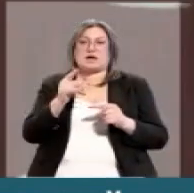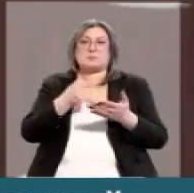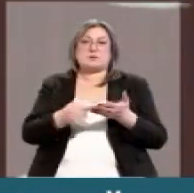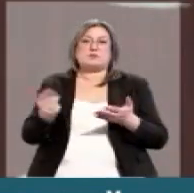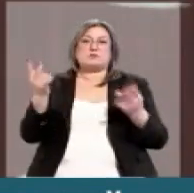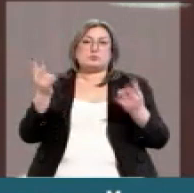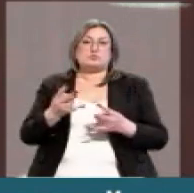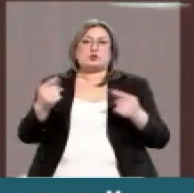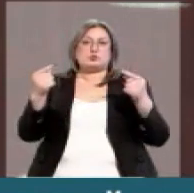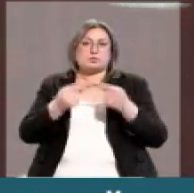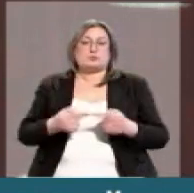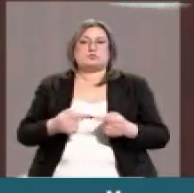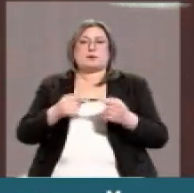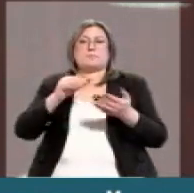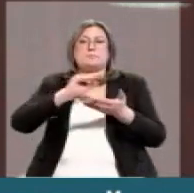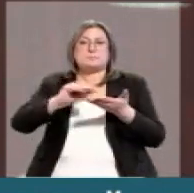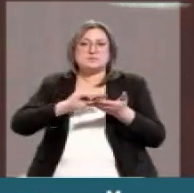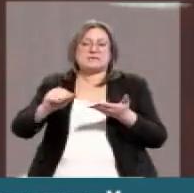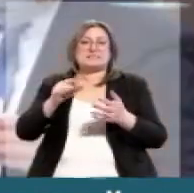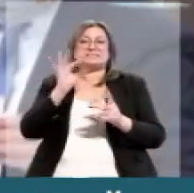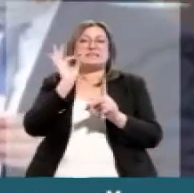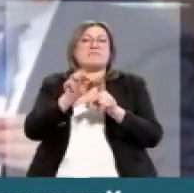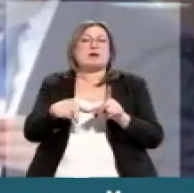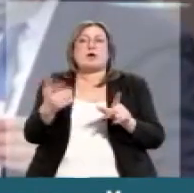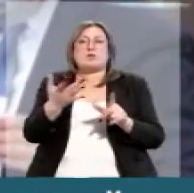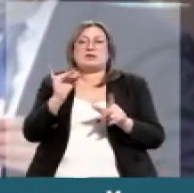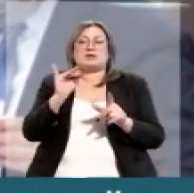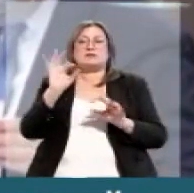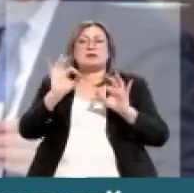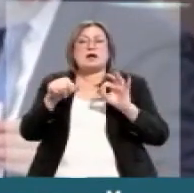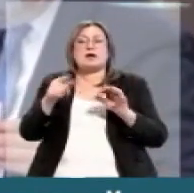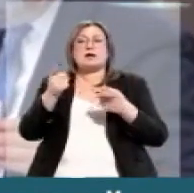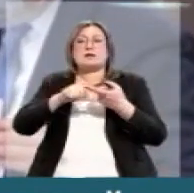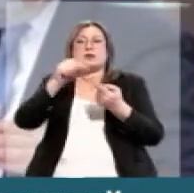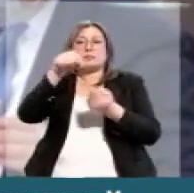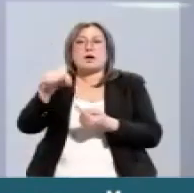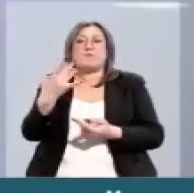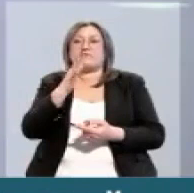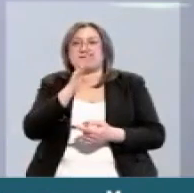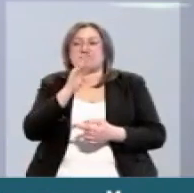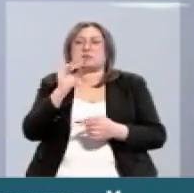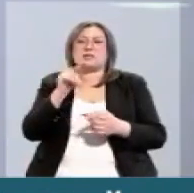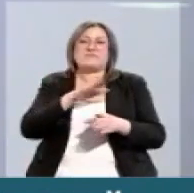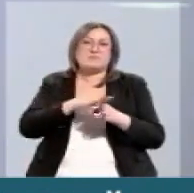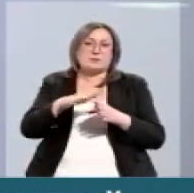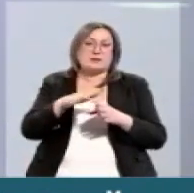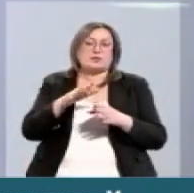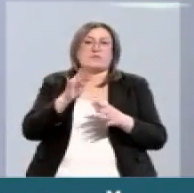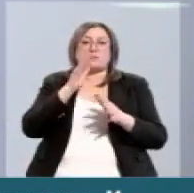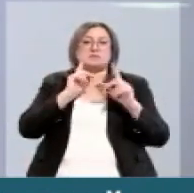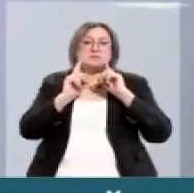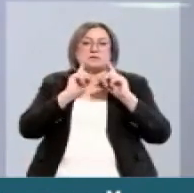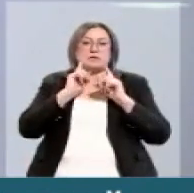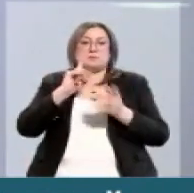отметил необходимость четко прописывать целевые показатели и индикаторы с привязкой к конкретному времени их реализации. В ходе